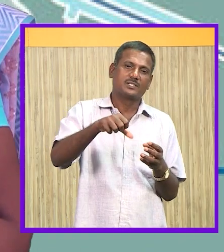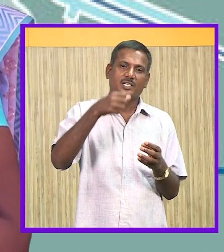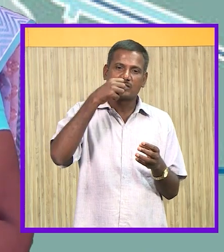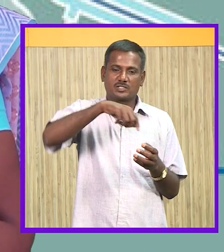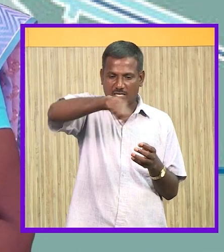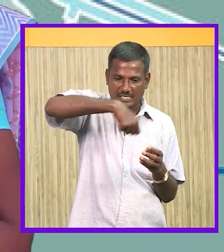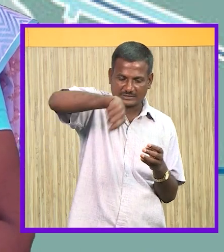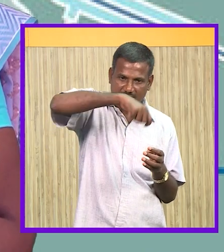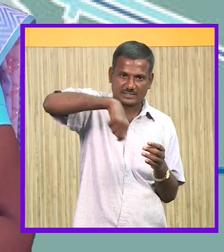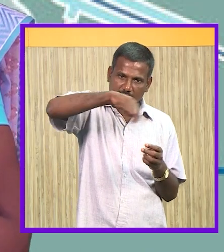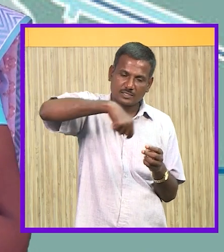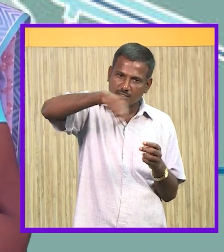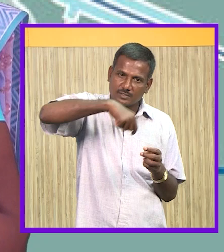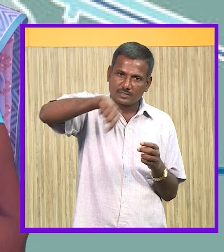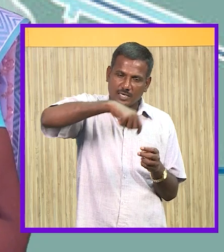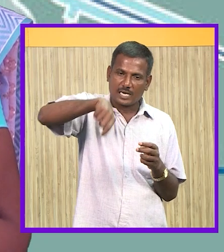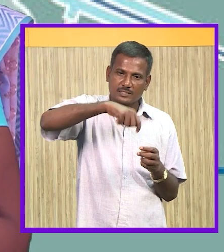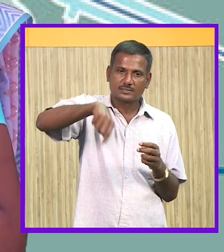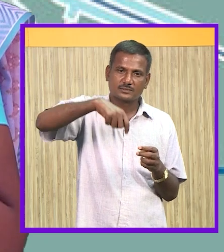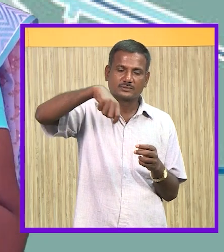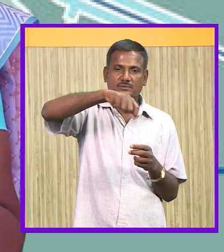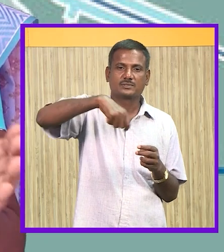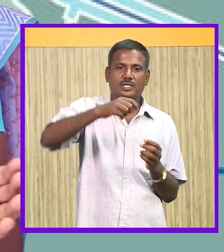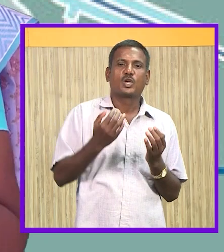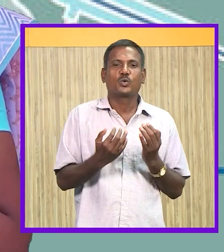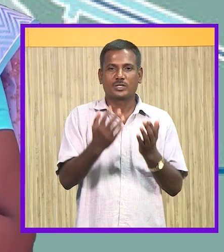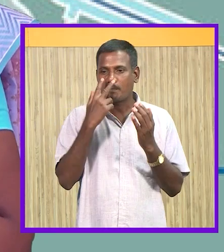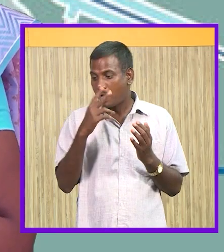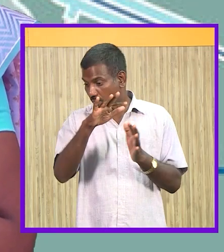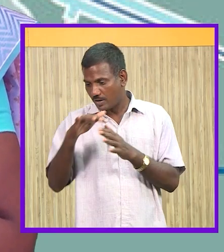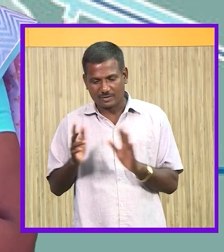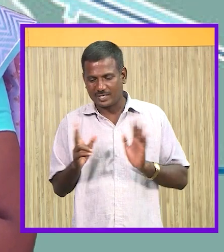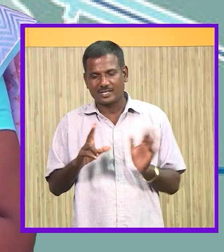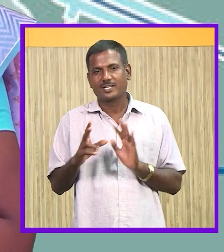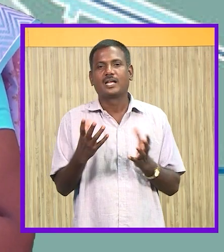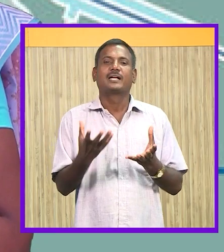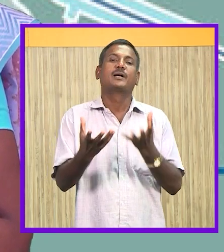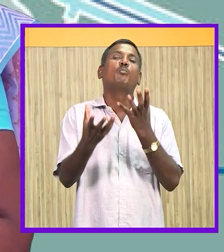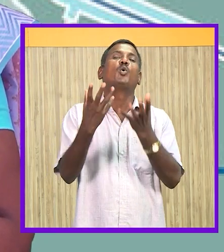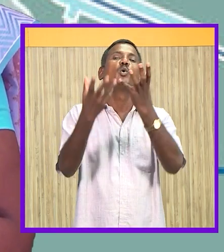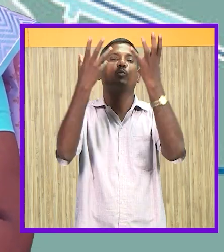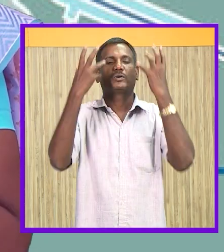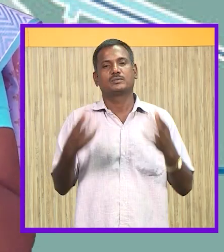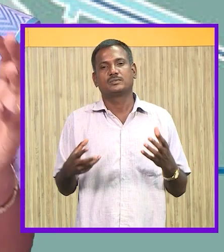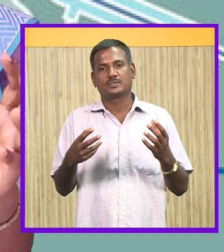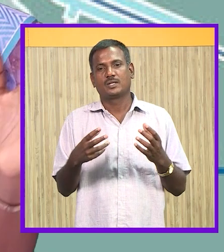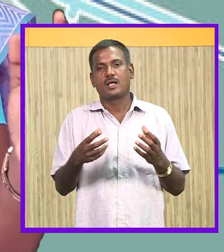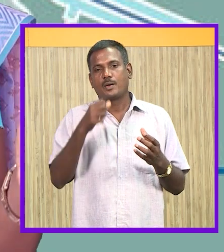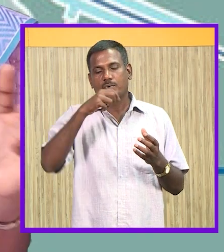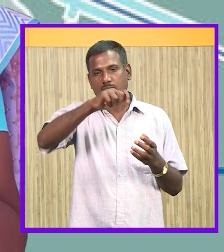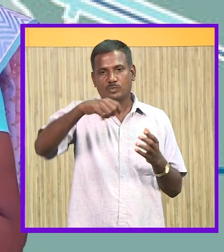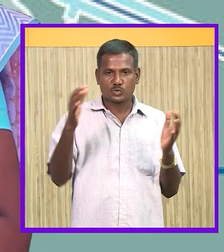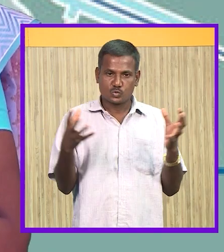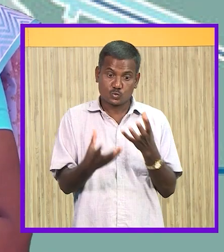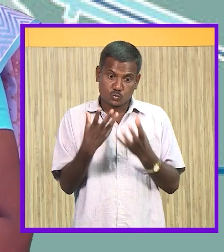தண்ணியை சேர்த்து நல்லா ஒரு பெரிய கம்பு வச்சு கலக்குவாங்க. குழந்தைகளெல்லாம் பக்கத்தில் வர விட மாட்டாங்க. காரணம் என்ன அப்படின்னா, அந்த பானை